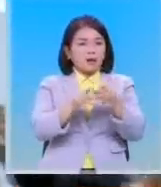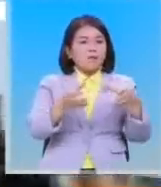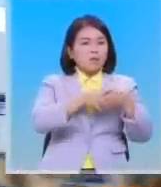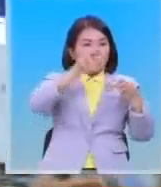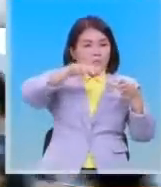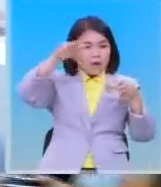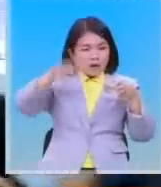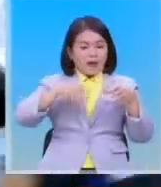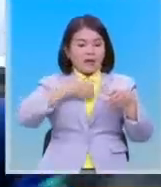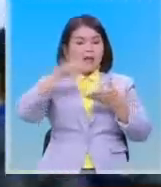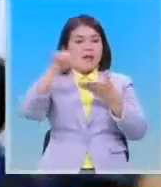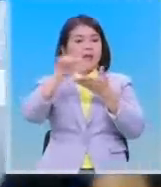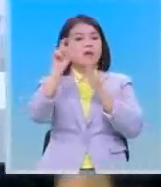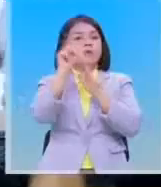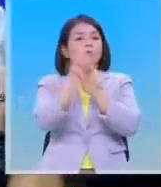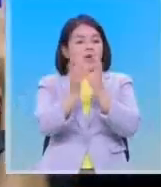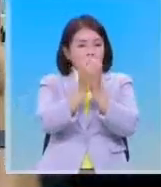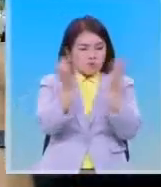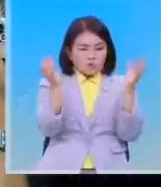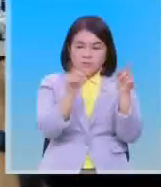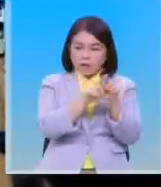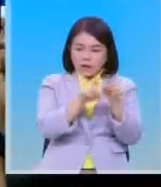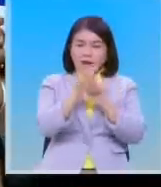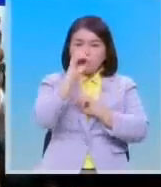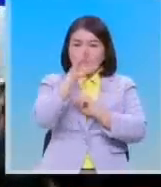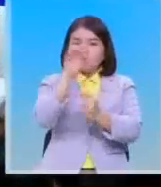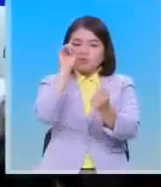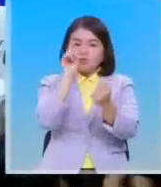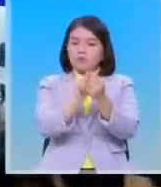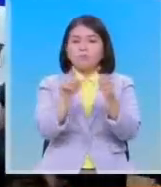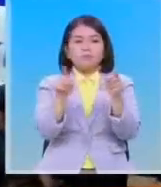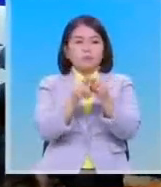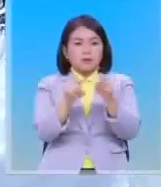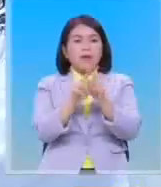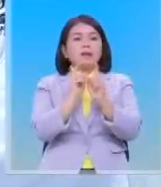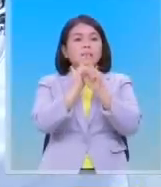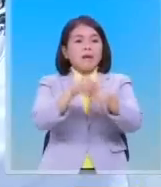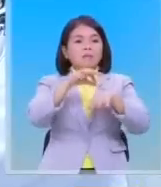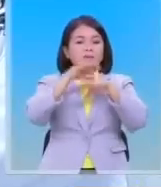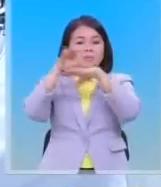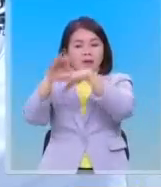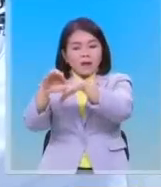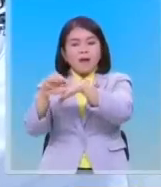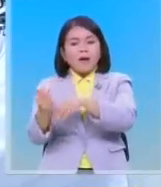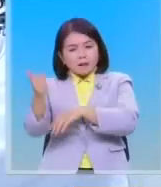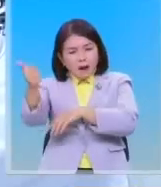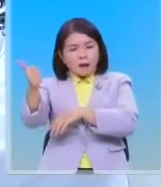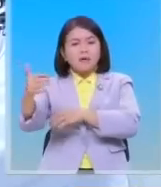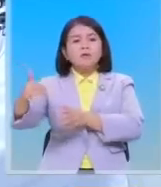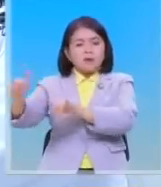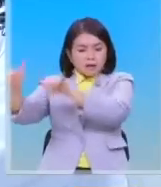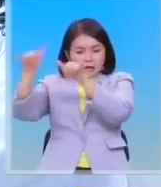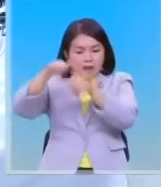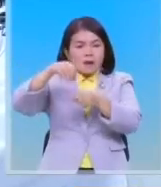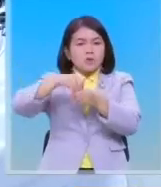ยอยากจะแก้ไขรัฐธรรมนูญแล้วก็ยังคงยืนยันในจุดเดิมที่จะให้เก้าอี้นายกกับทั้งสองพรรคถ้าหากว่าเจรจ